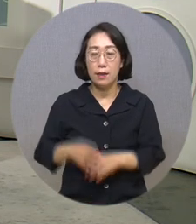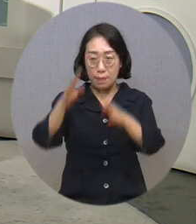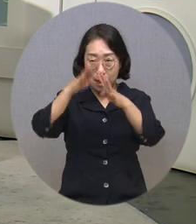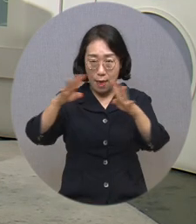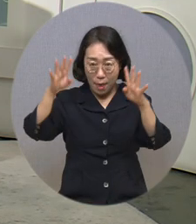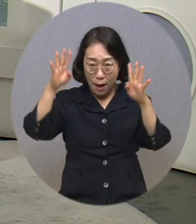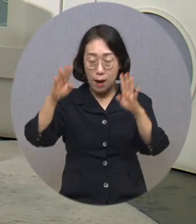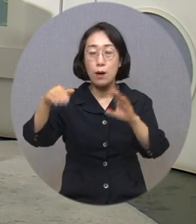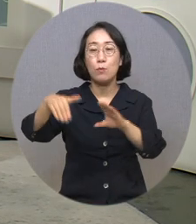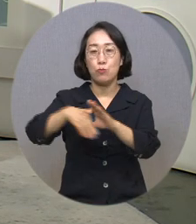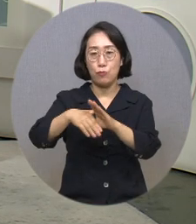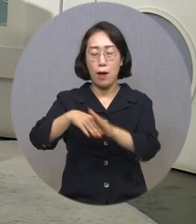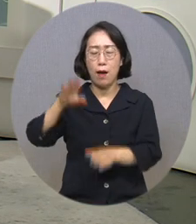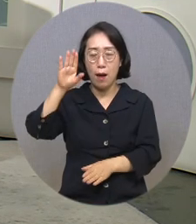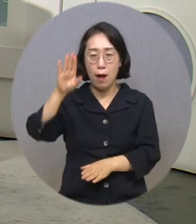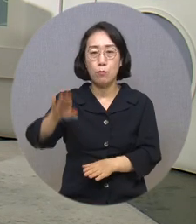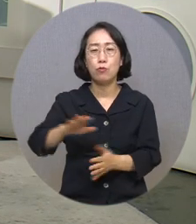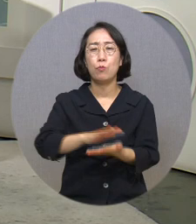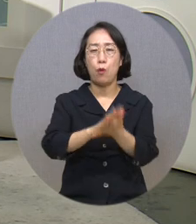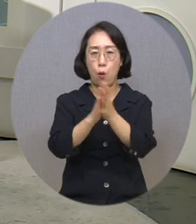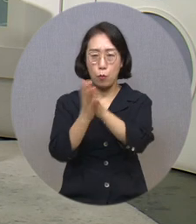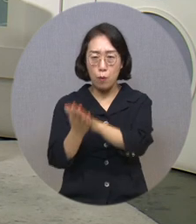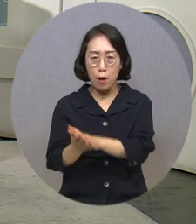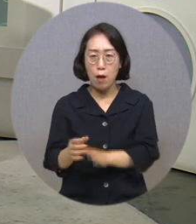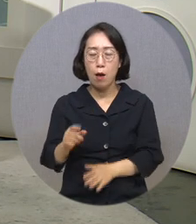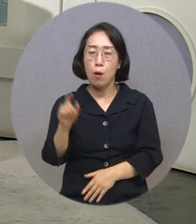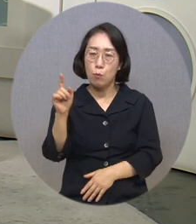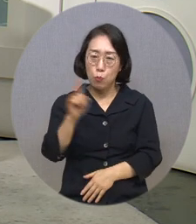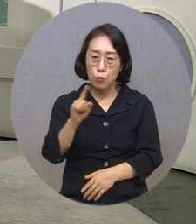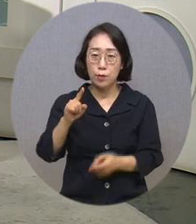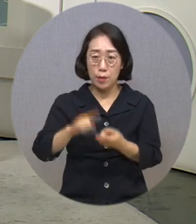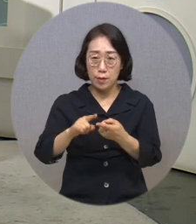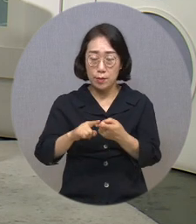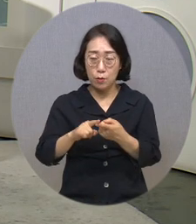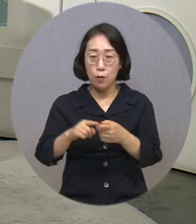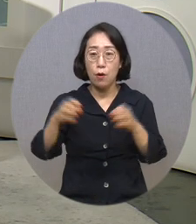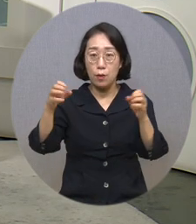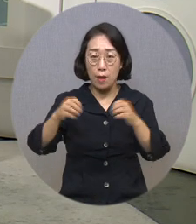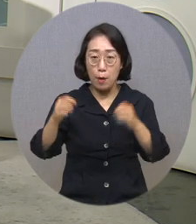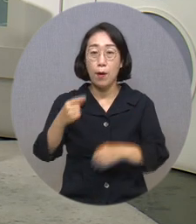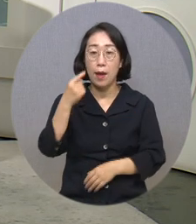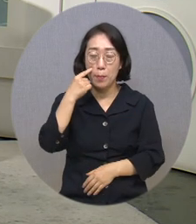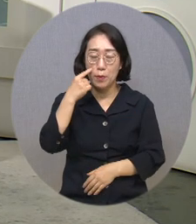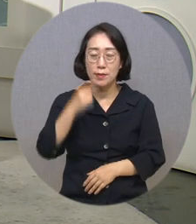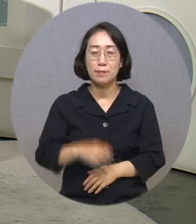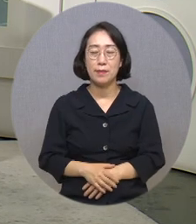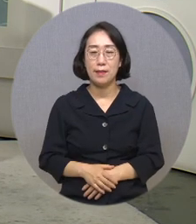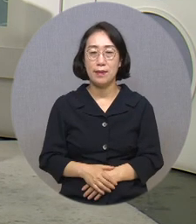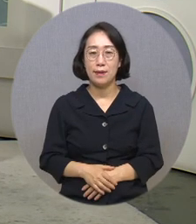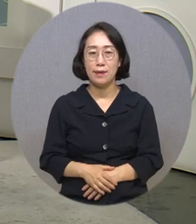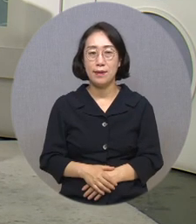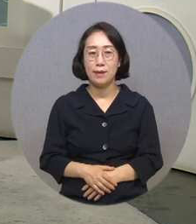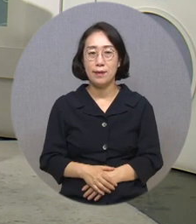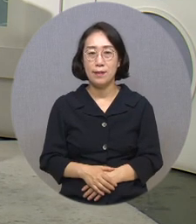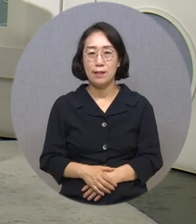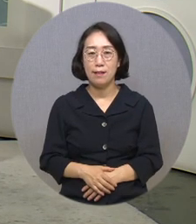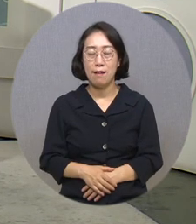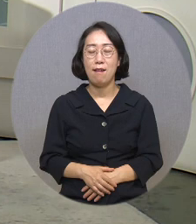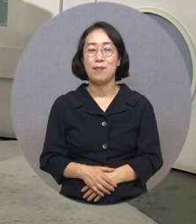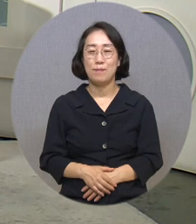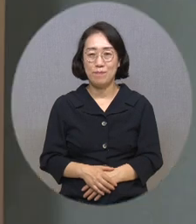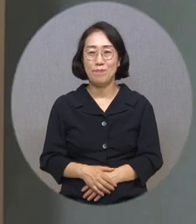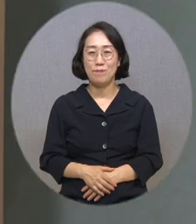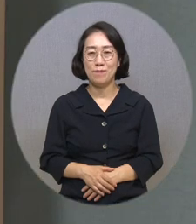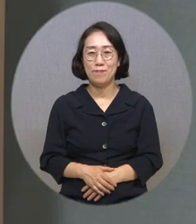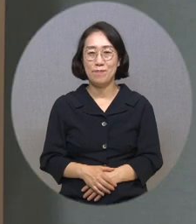앞으로 대학이 어떻게 변화할 것인지에 대해서 함께 우리 진단해보는 시간 갖도록 하겠습니다. 네,